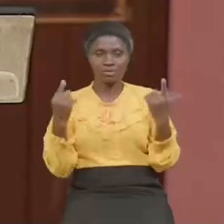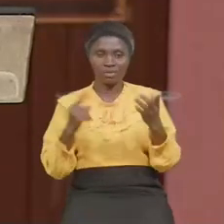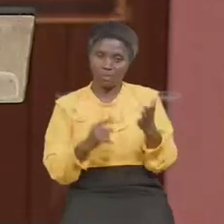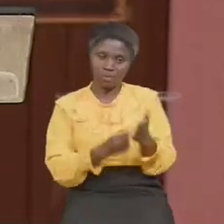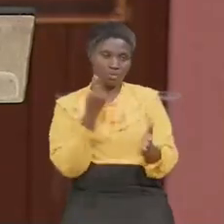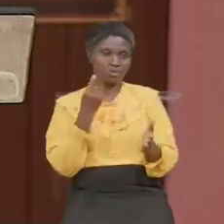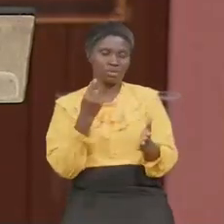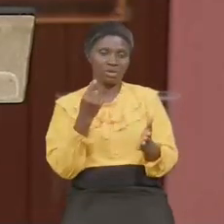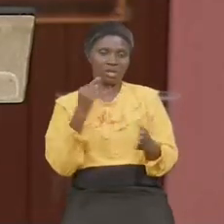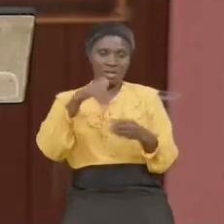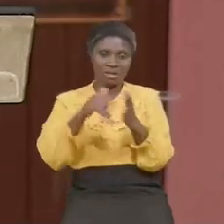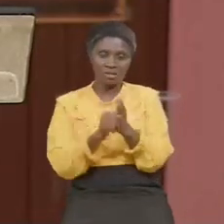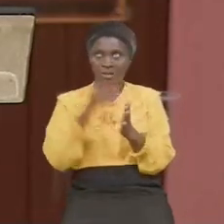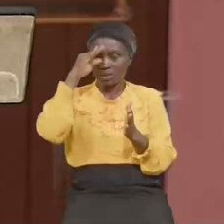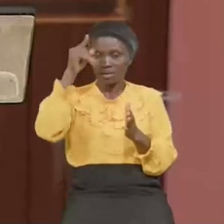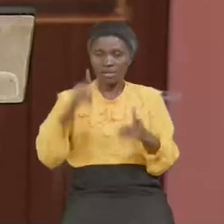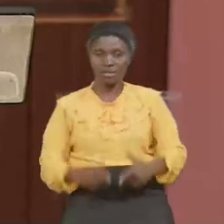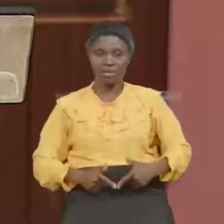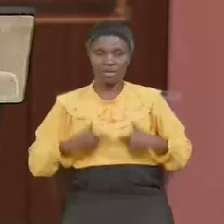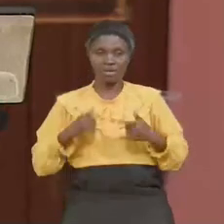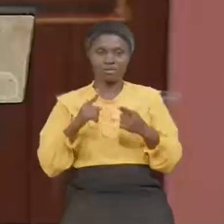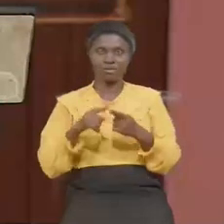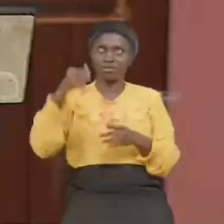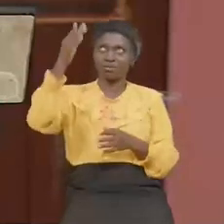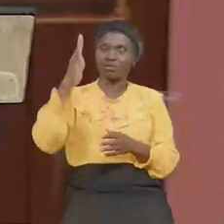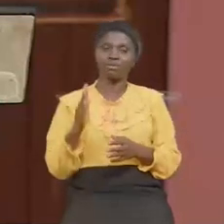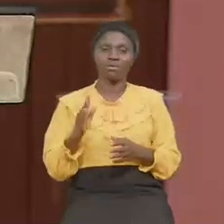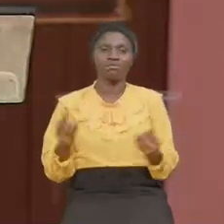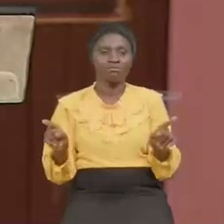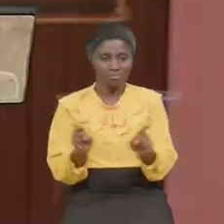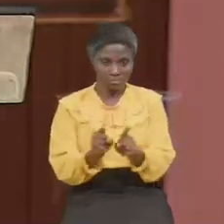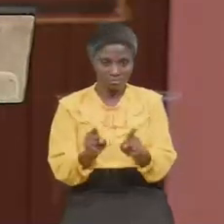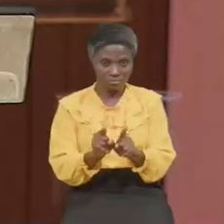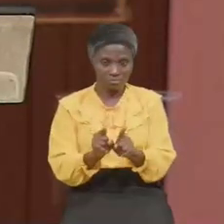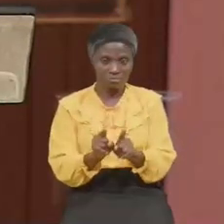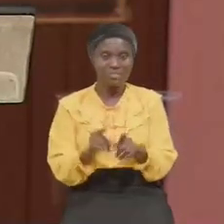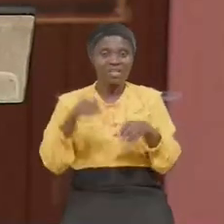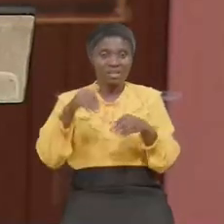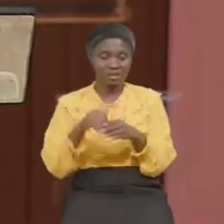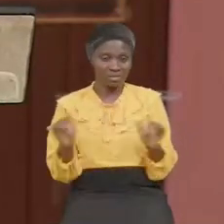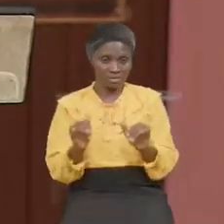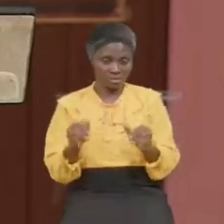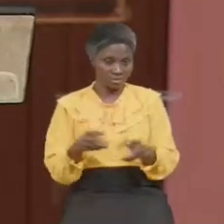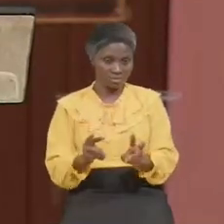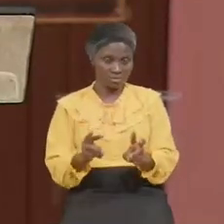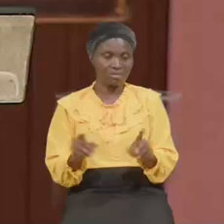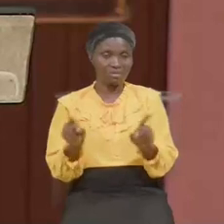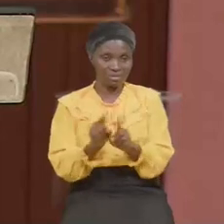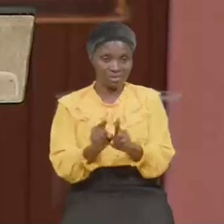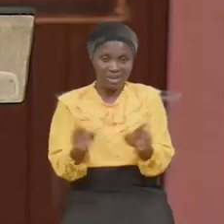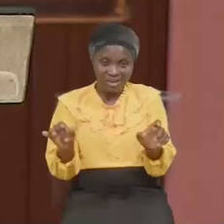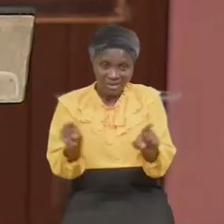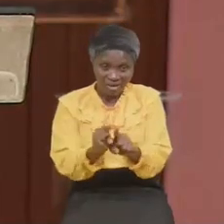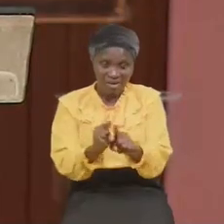fois pour toutes. Il est revenu à la vie, et c'est pour Dieu qu'il vit. Ainsi, de la même manière, comme Christ,